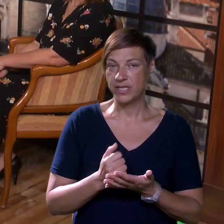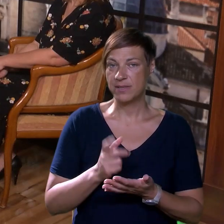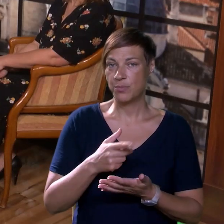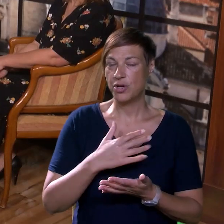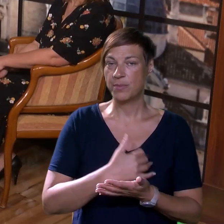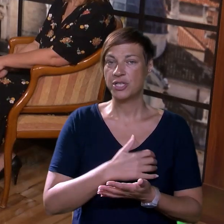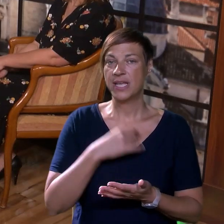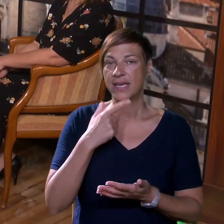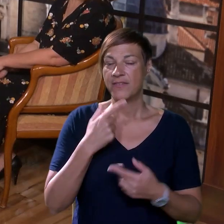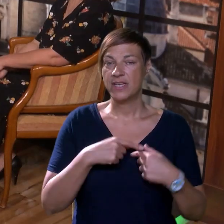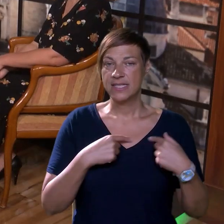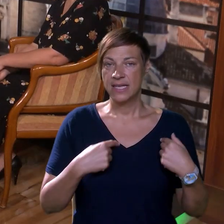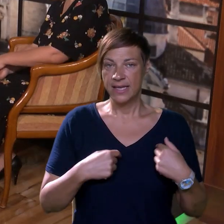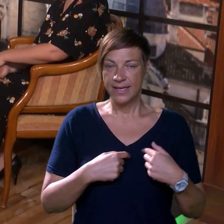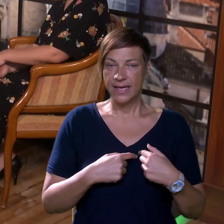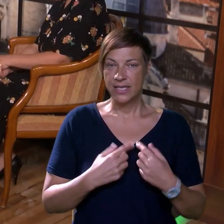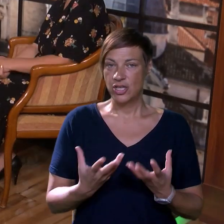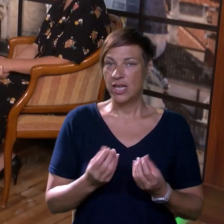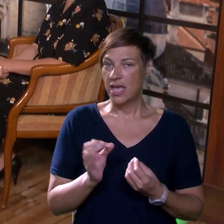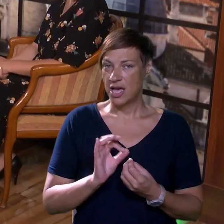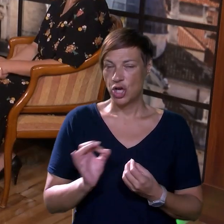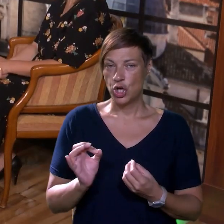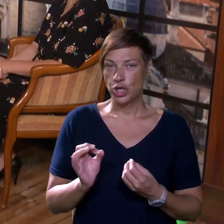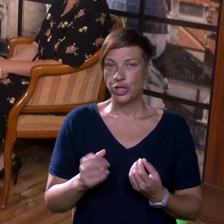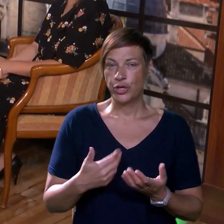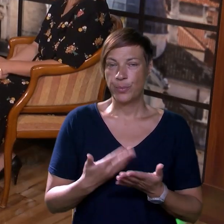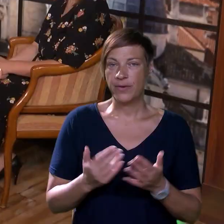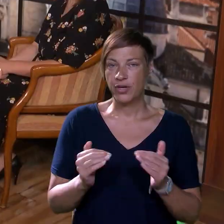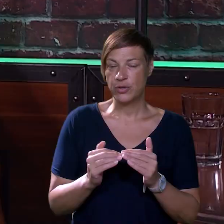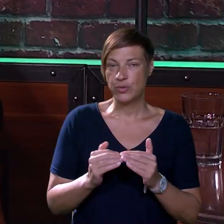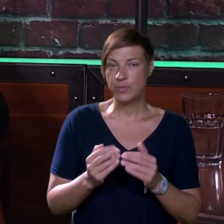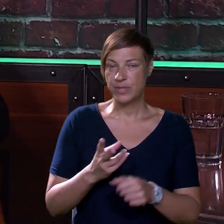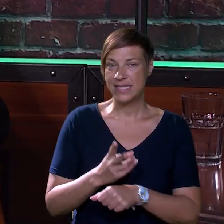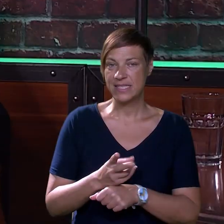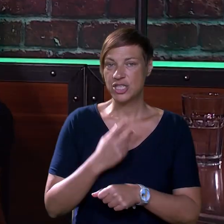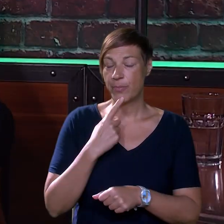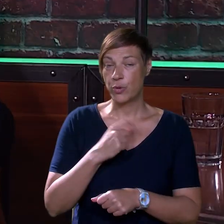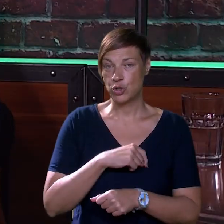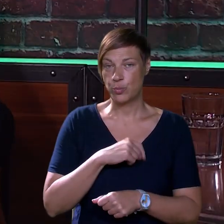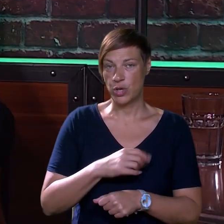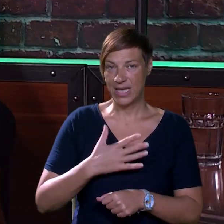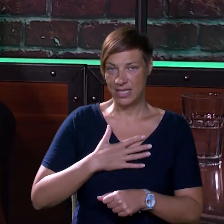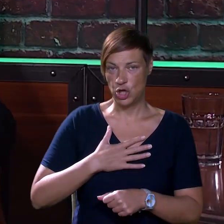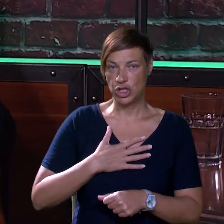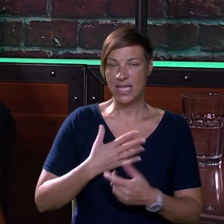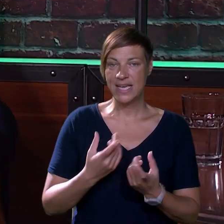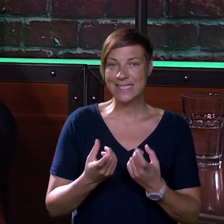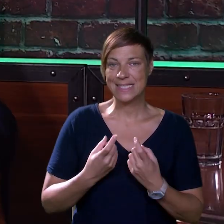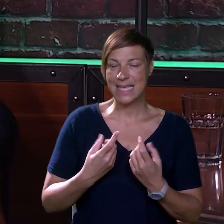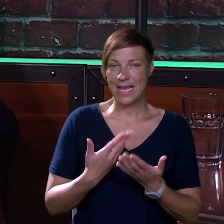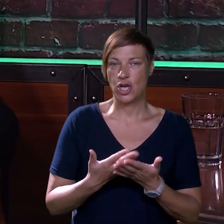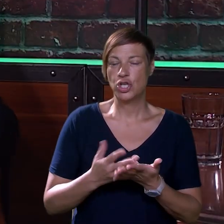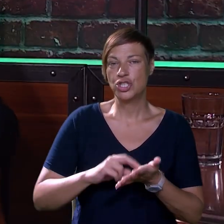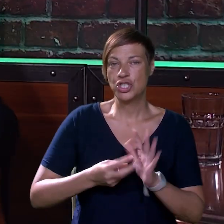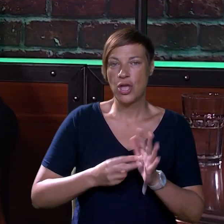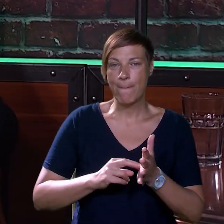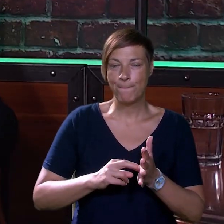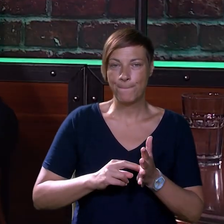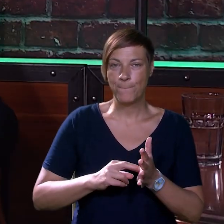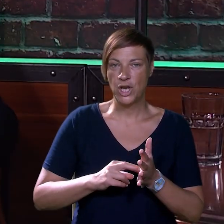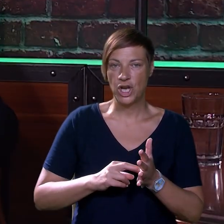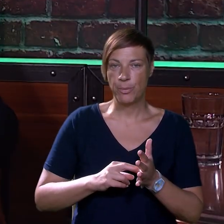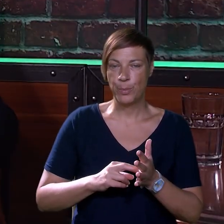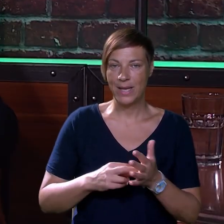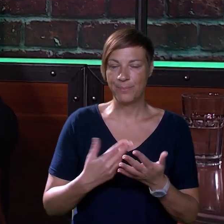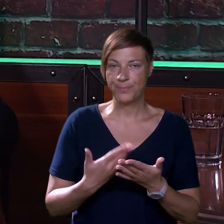da je hrvatska kardiologija jako dobra, pogotovo u usporedi sa državama koje su bogatije od nas. Ali ono što je problem,